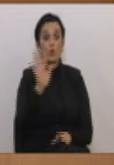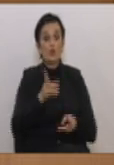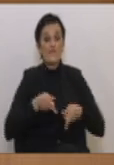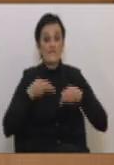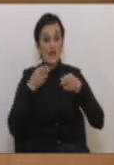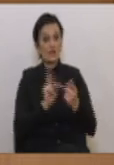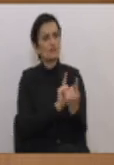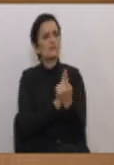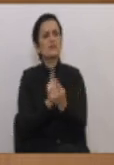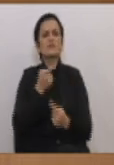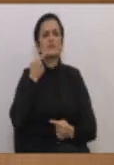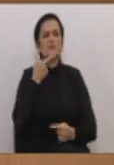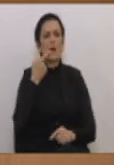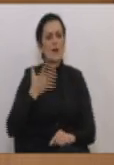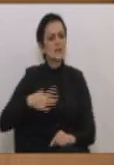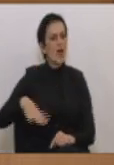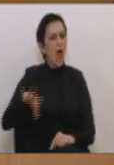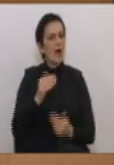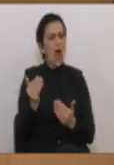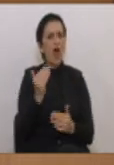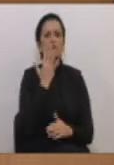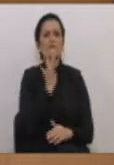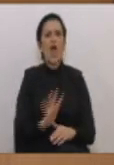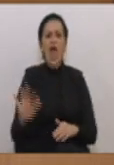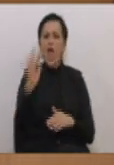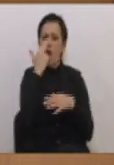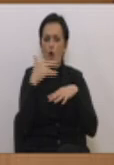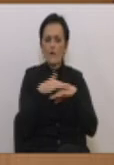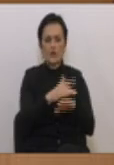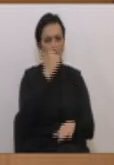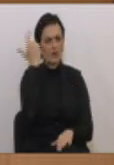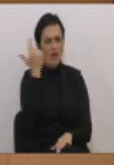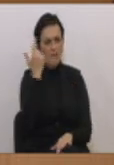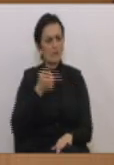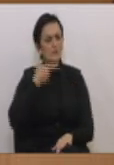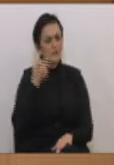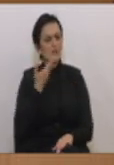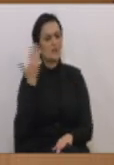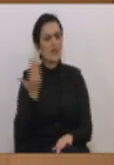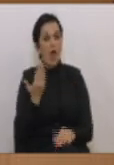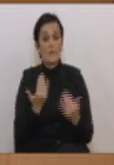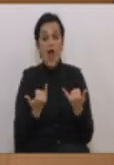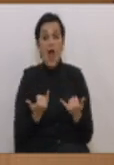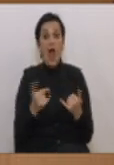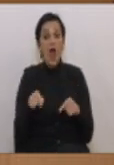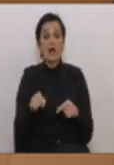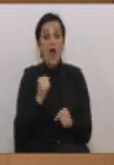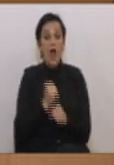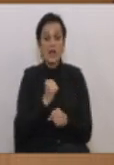vizitorebs, saubrobs sakartvelos evropul integratsiaze, demokratiaze. Aki qvelapers aketebs